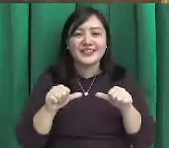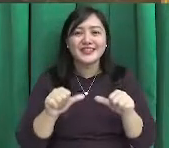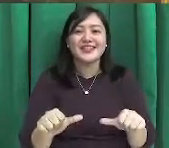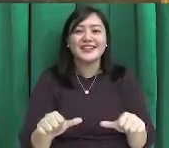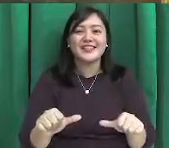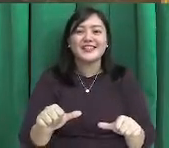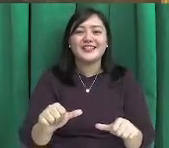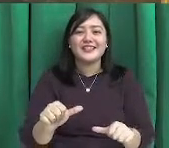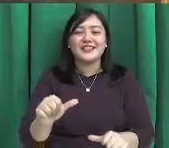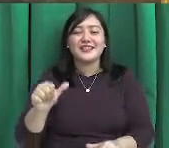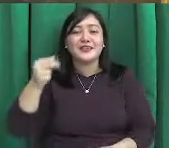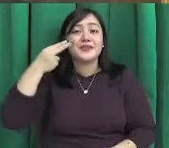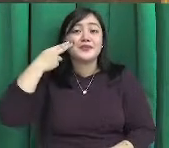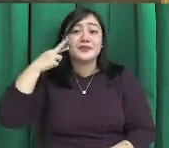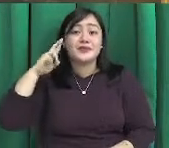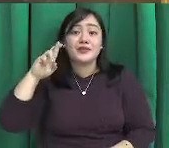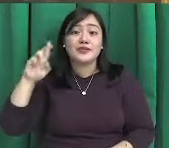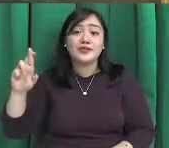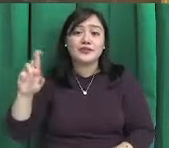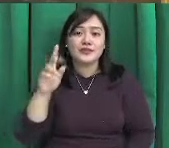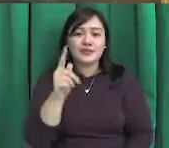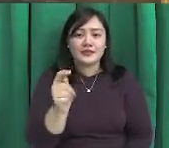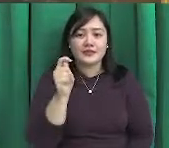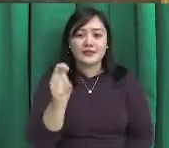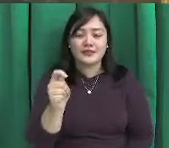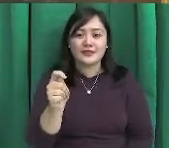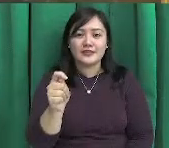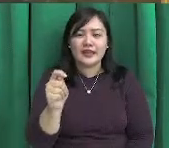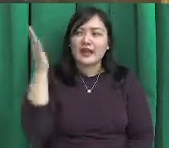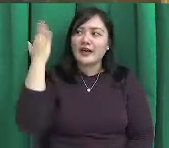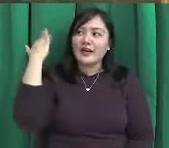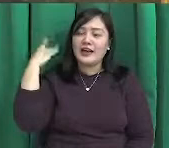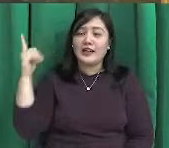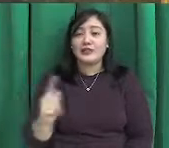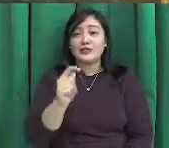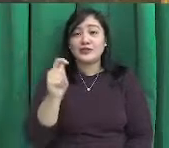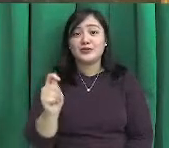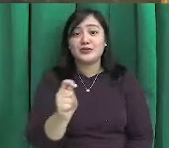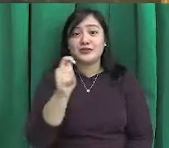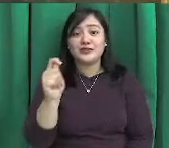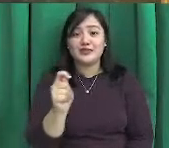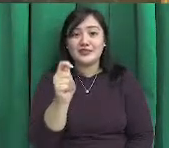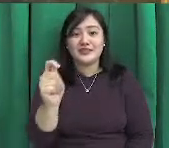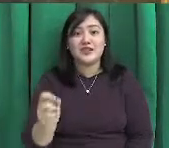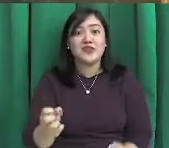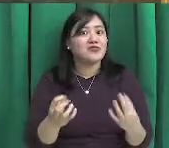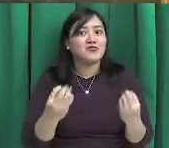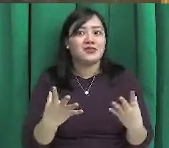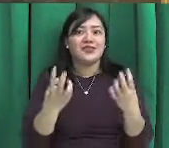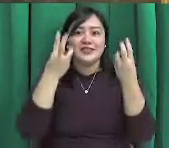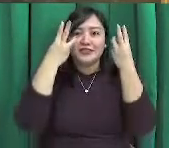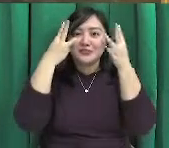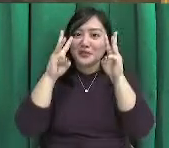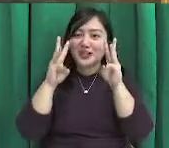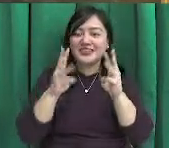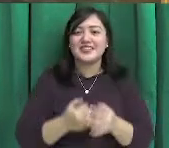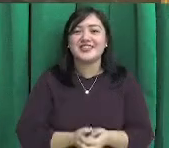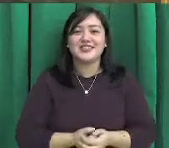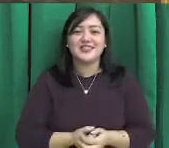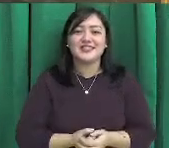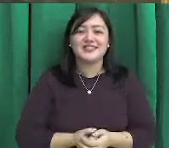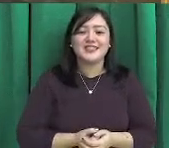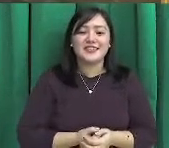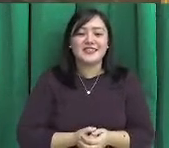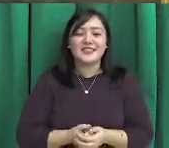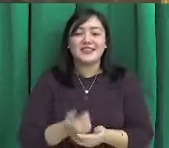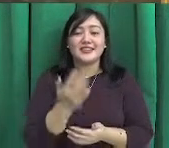Pambira, nung last Tuesday natin, grabe, blockbuster tayo. Yung pong mga